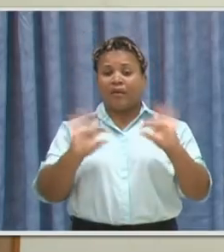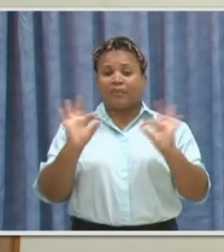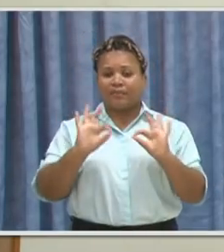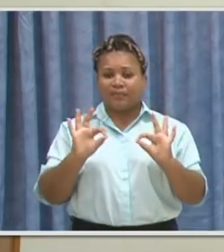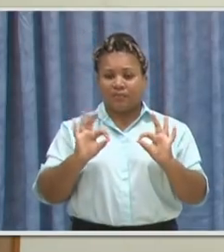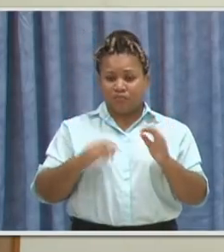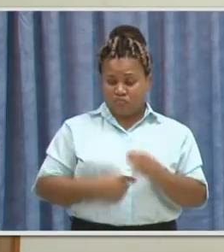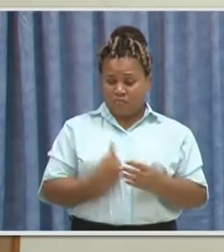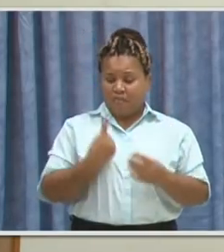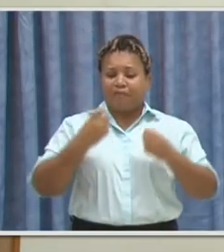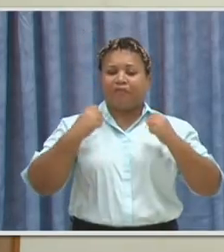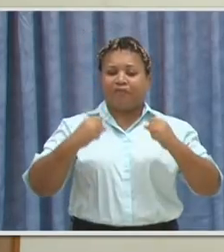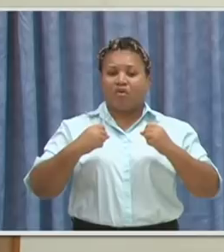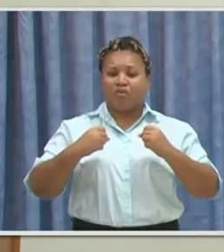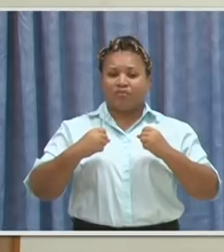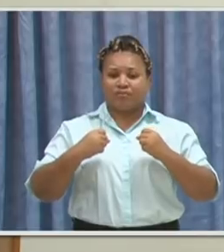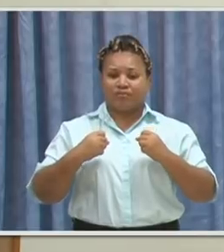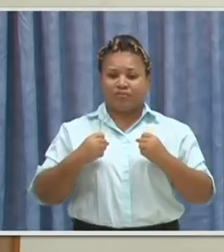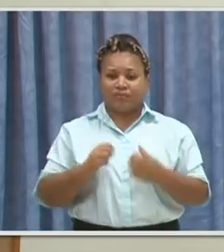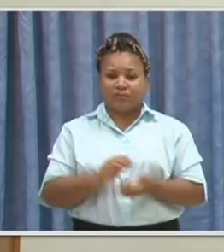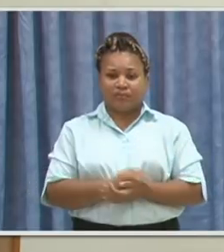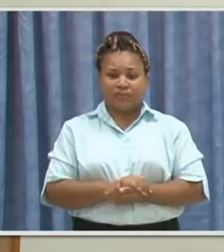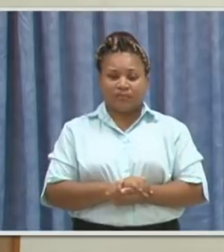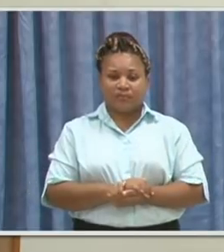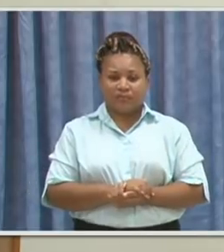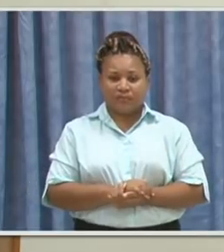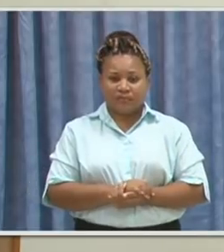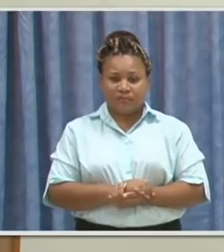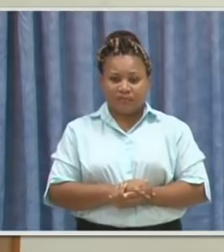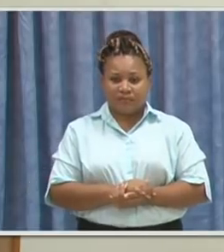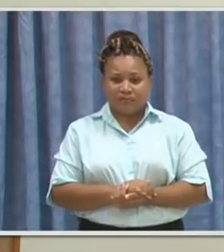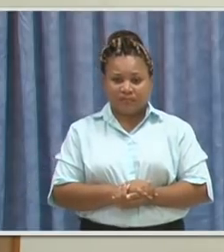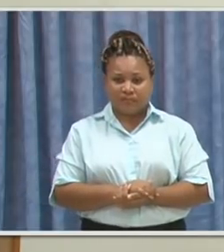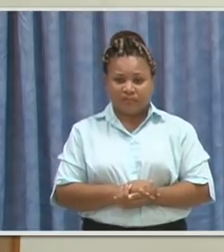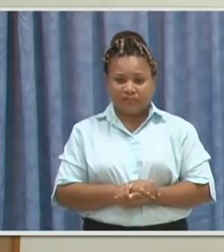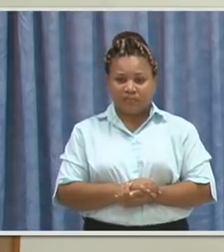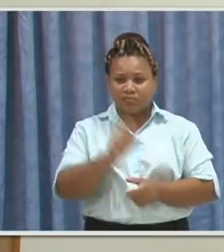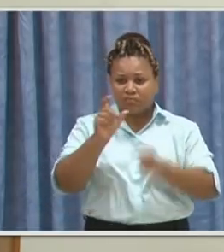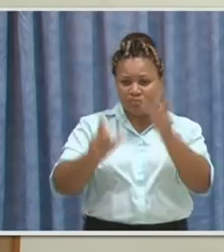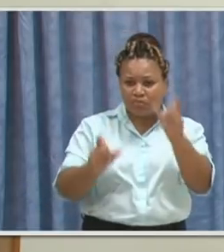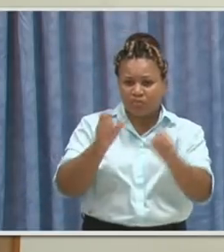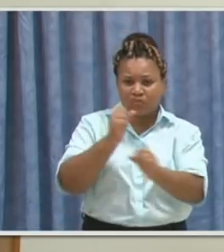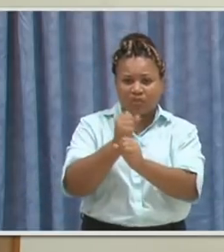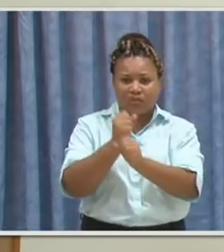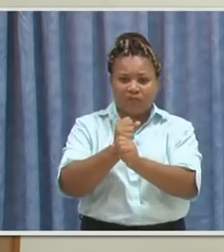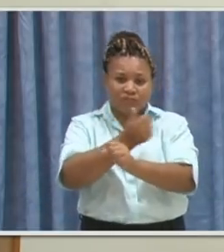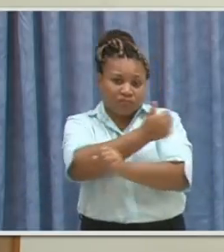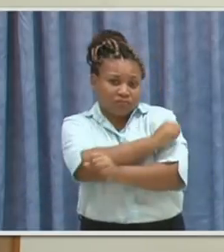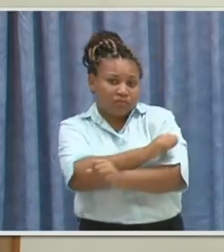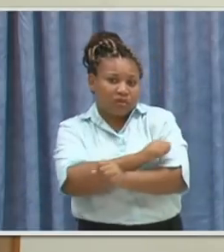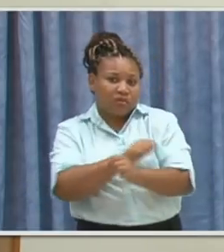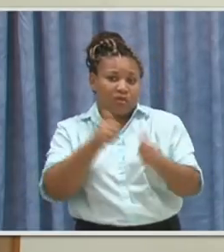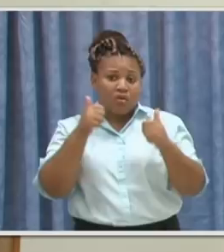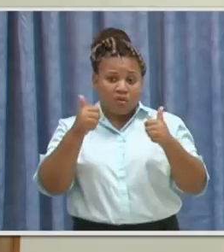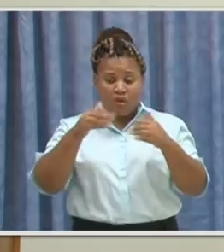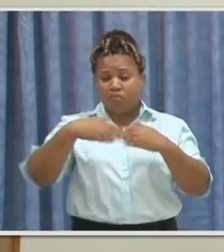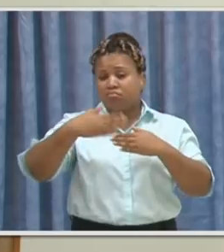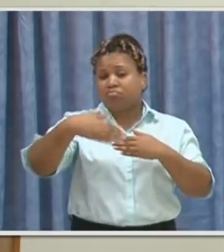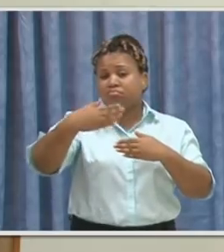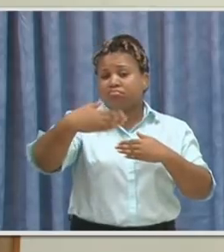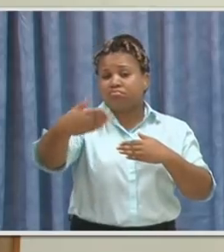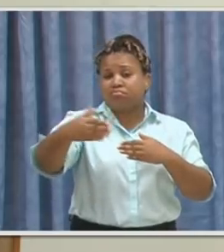et les autres corps parés pour donner encore plus. Okay, pour anyone qui est infecté avec sa